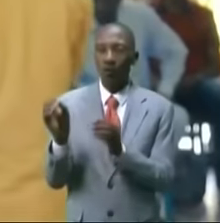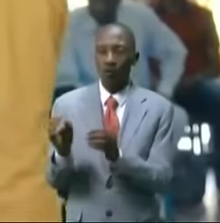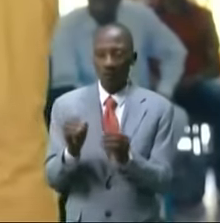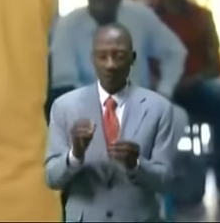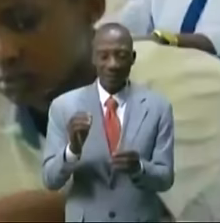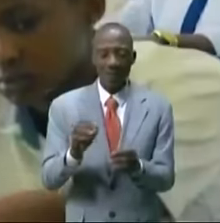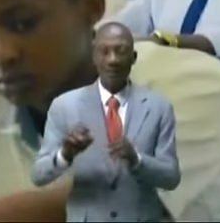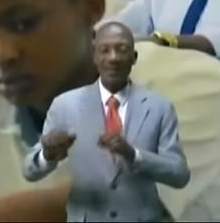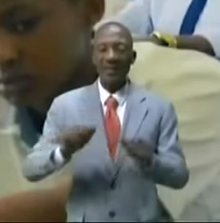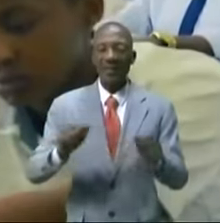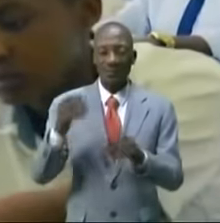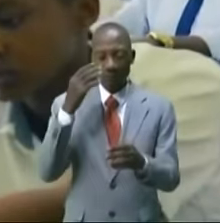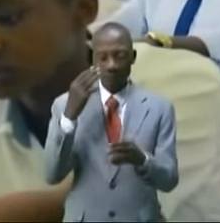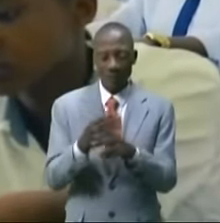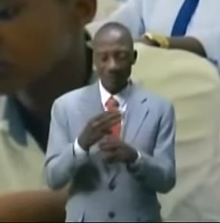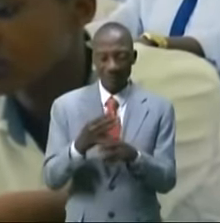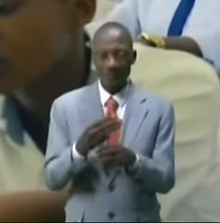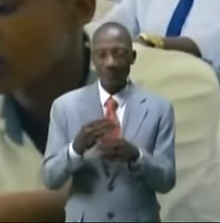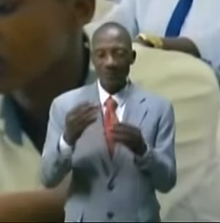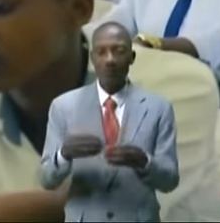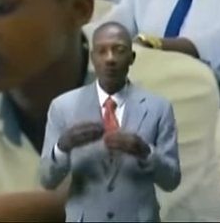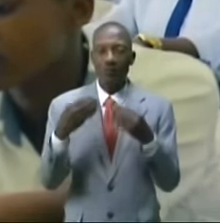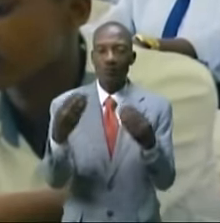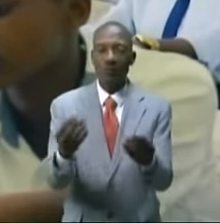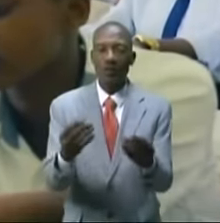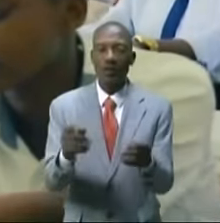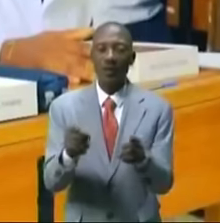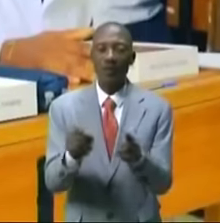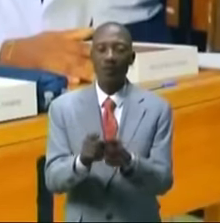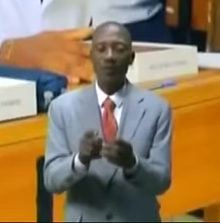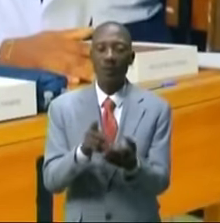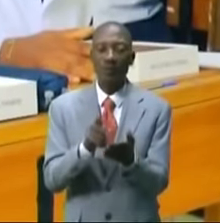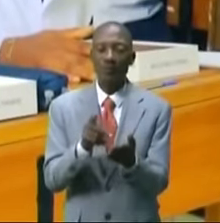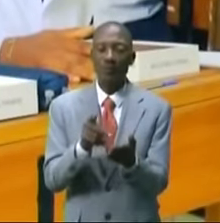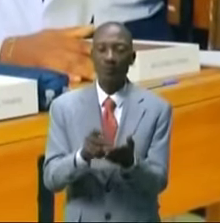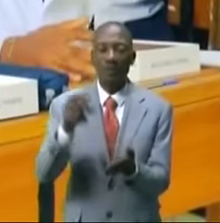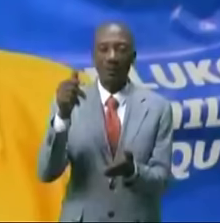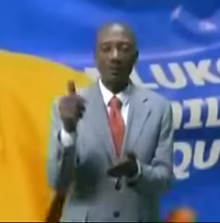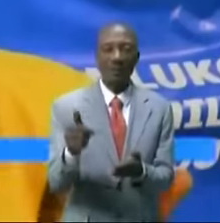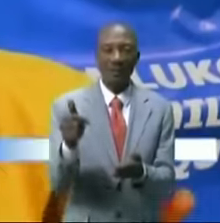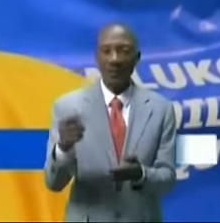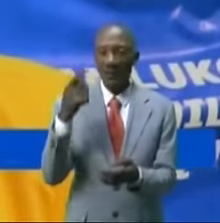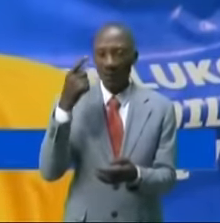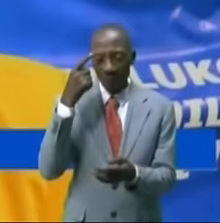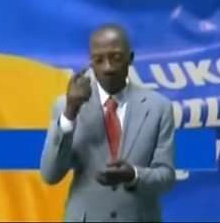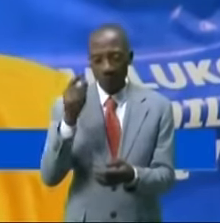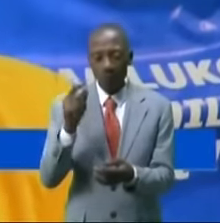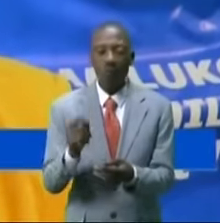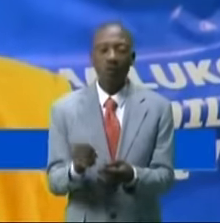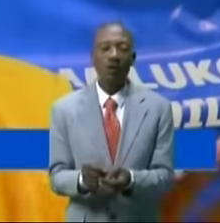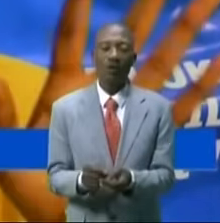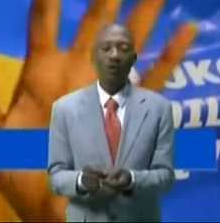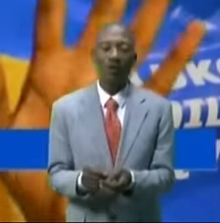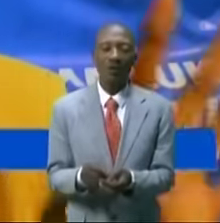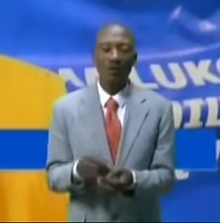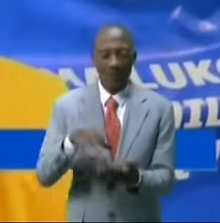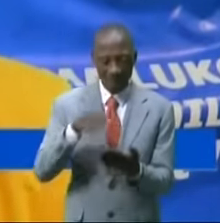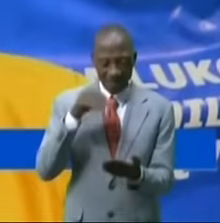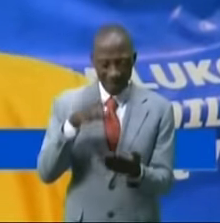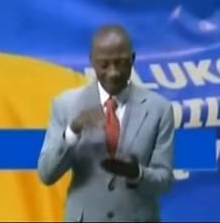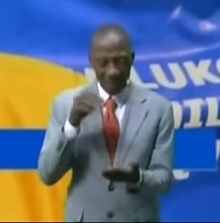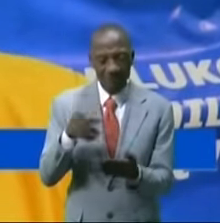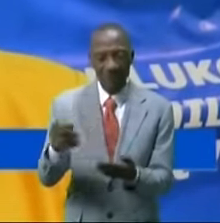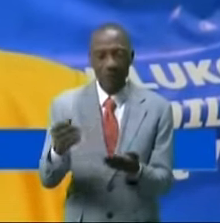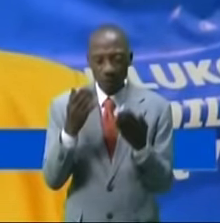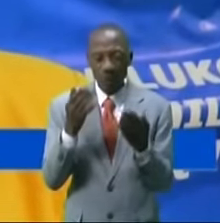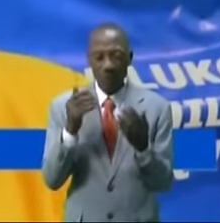devant bénéficier des prix de mérite, confie Esther Kay, membre du comité d'organisation. Ces 200 élèves proviennent de ces